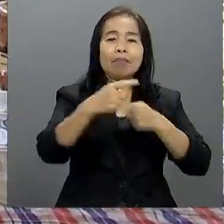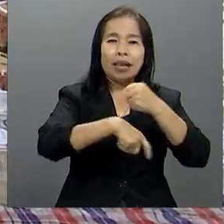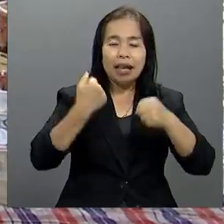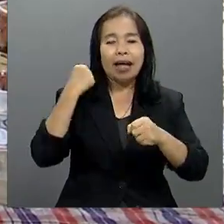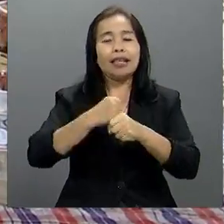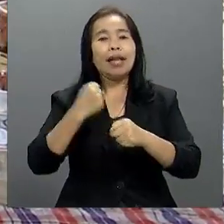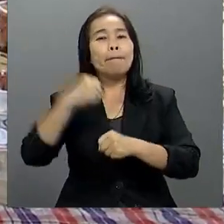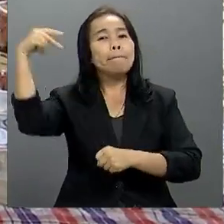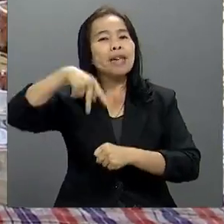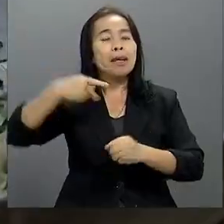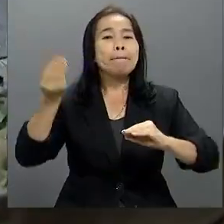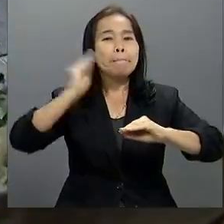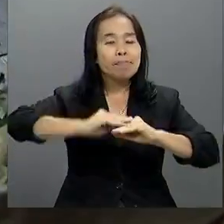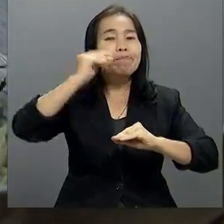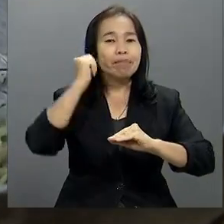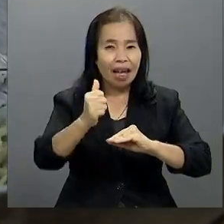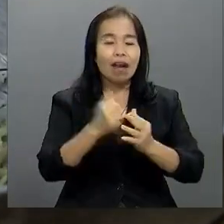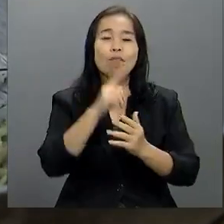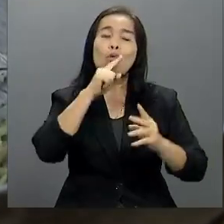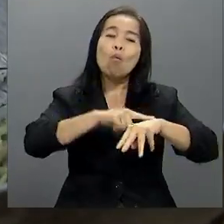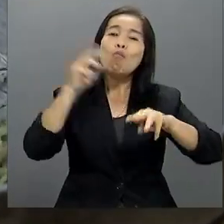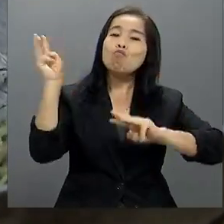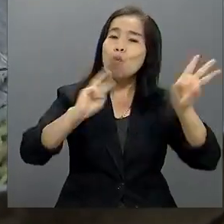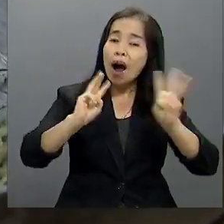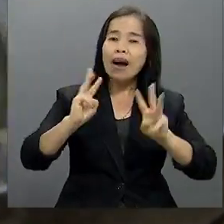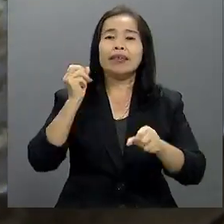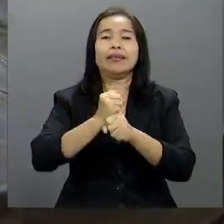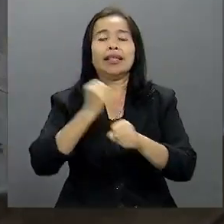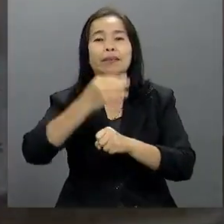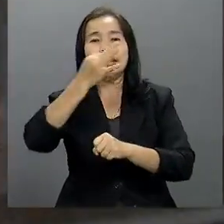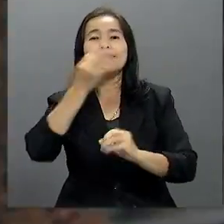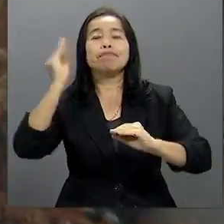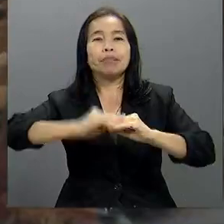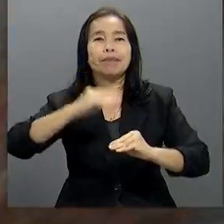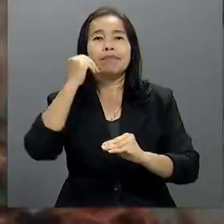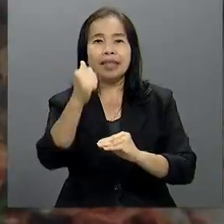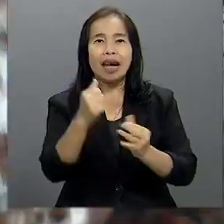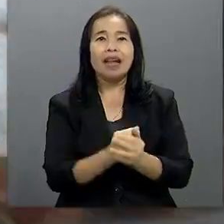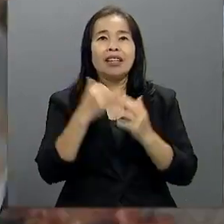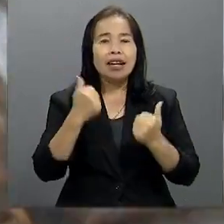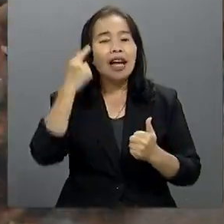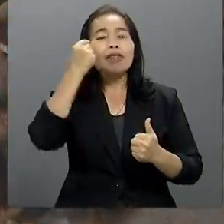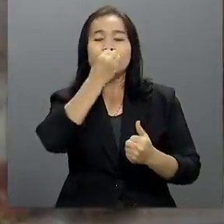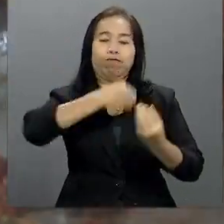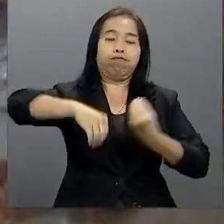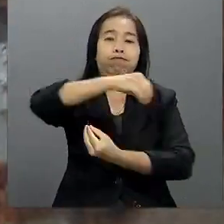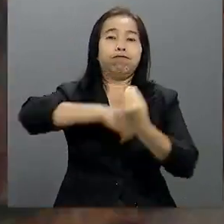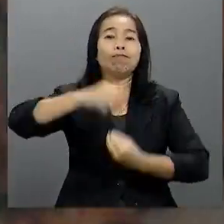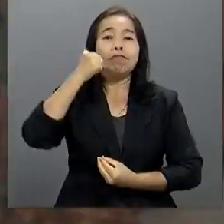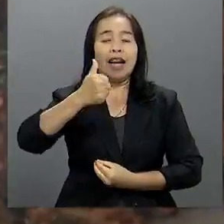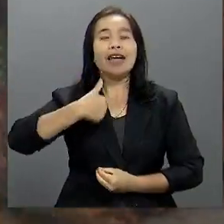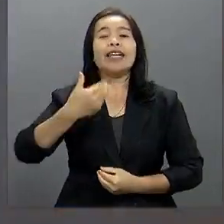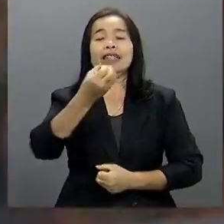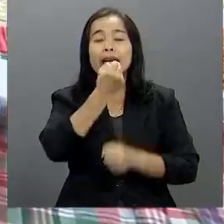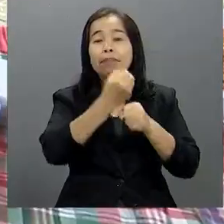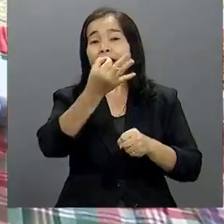าชีพหลักหรือบางคนมีทั้งอาชีพหลักแล้วก็อาชีพเสริมมันก็เลยทำให้เกิดความกินดีอยู่ดีขึ้นอาชีพมันก็เลยเกิดความมั่นคงขึ้นต